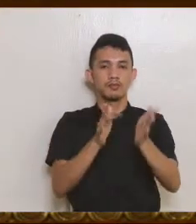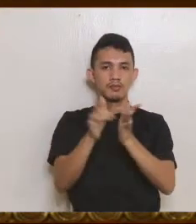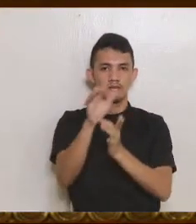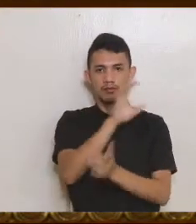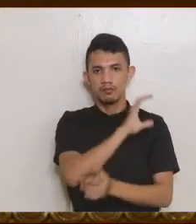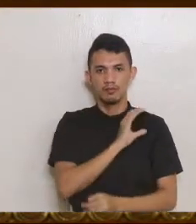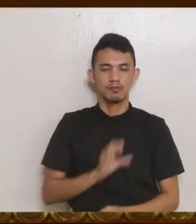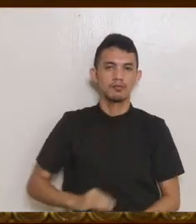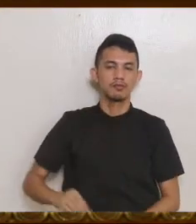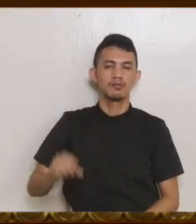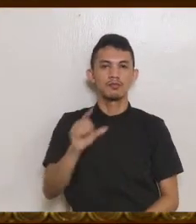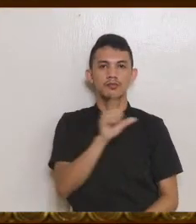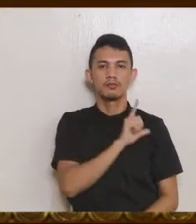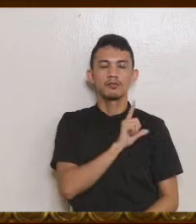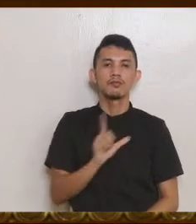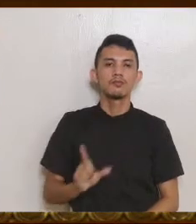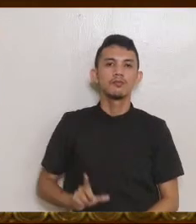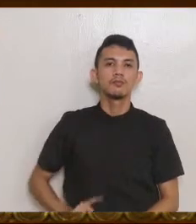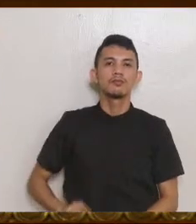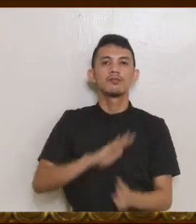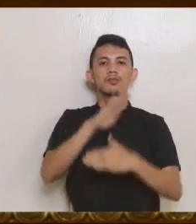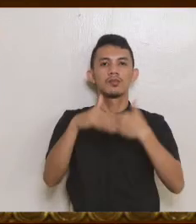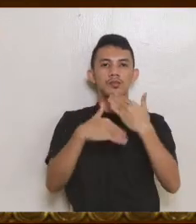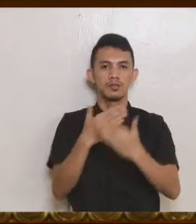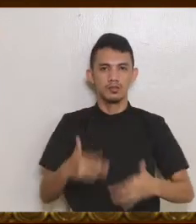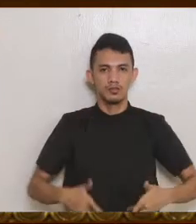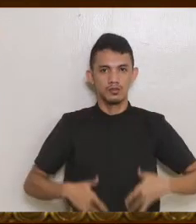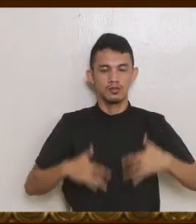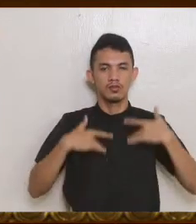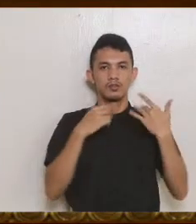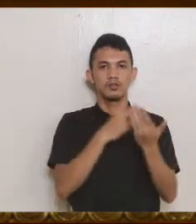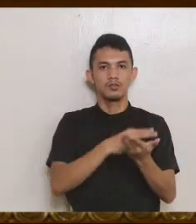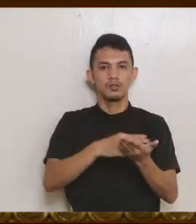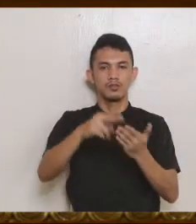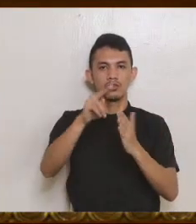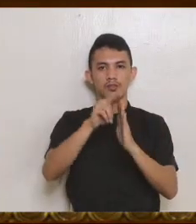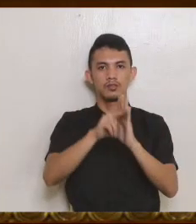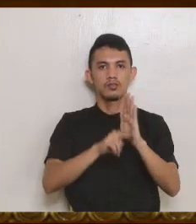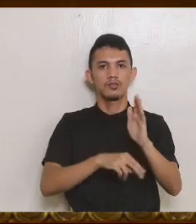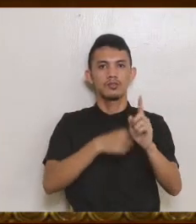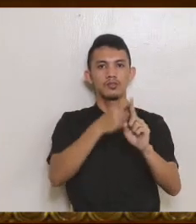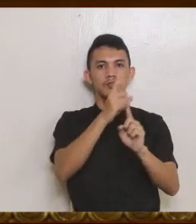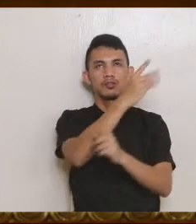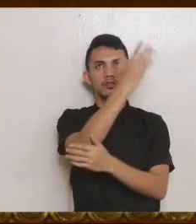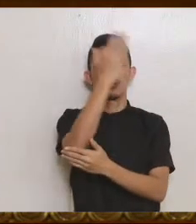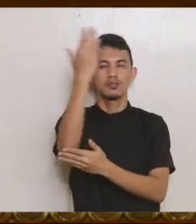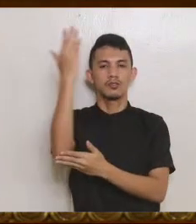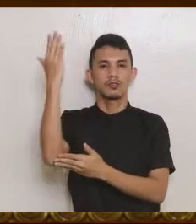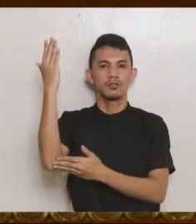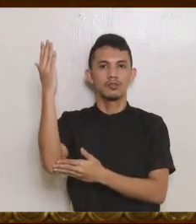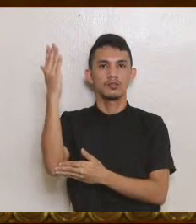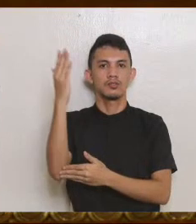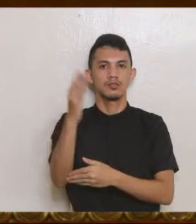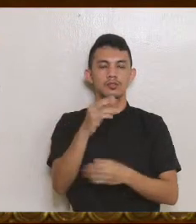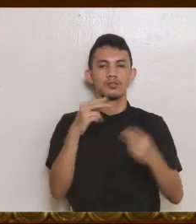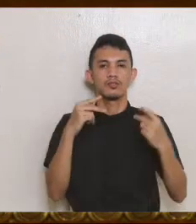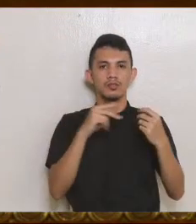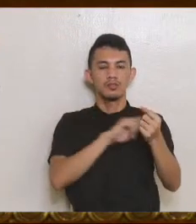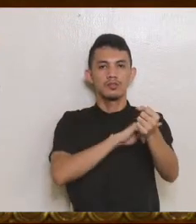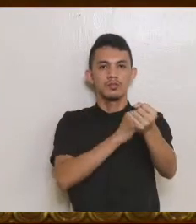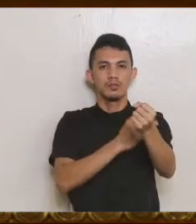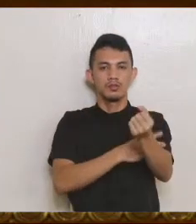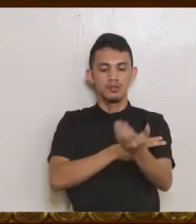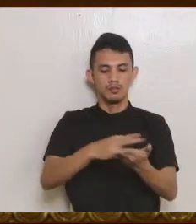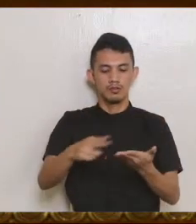Kristo among Ginoo ang tanang kinabuhi ug tanang kasantos nagagikan kanimo sa gahom sa Espiritu